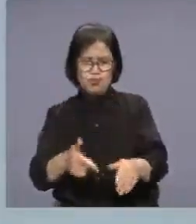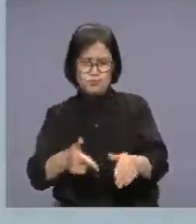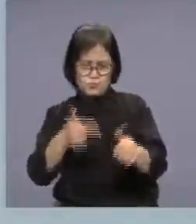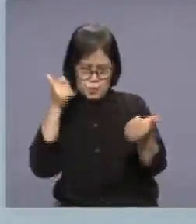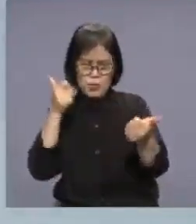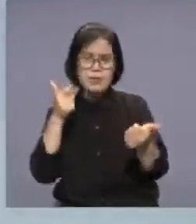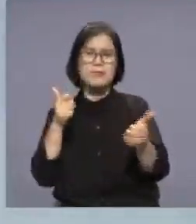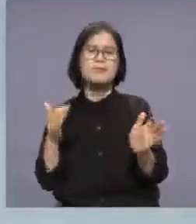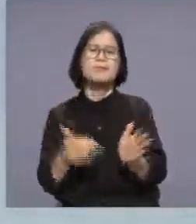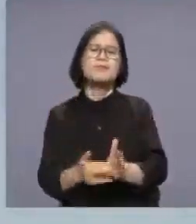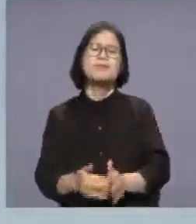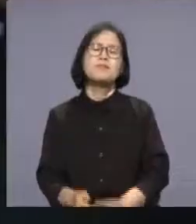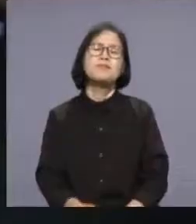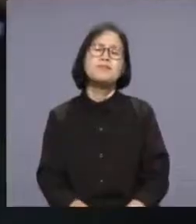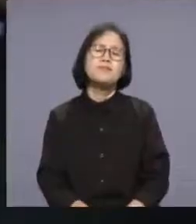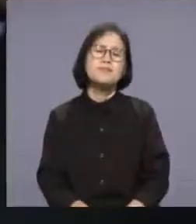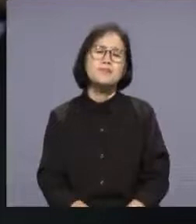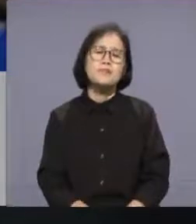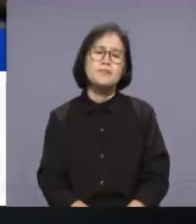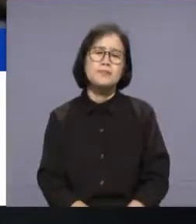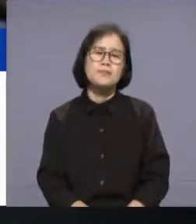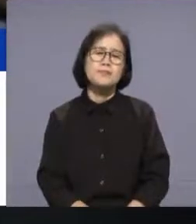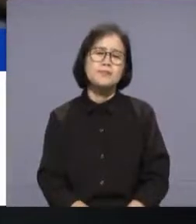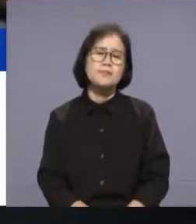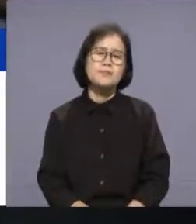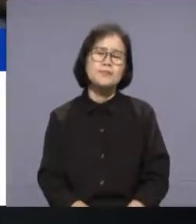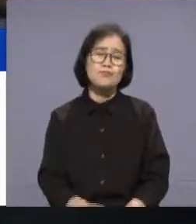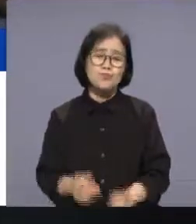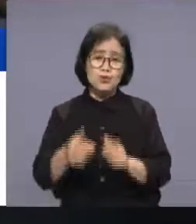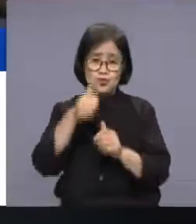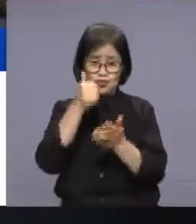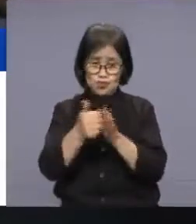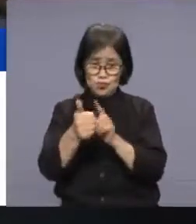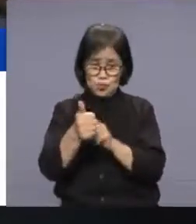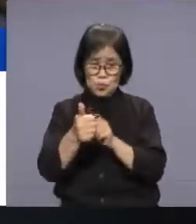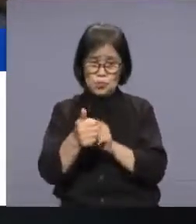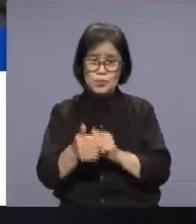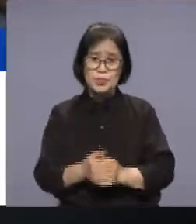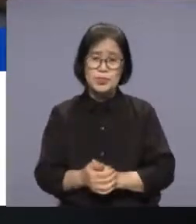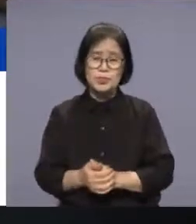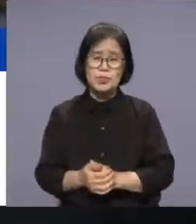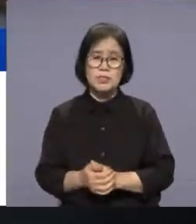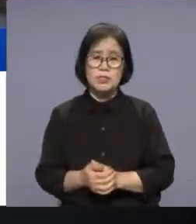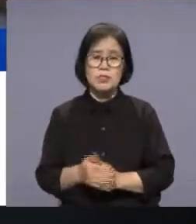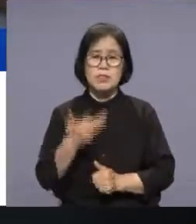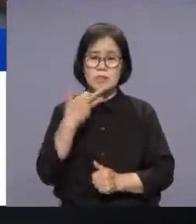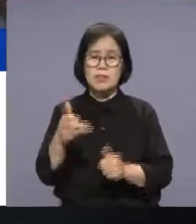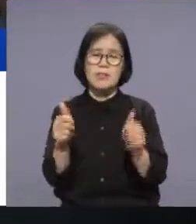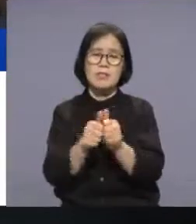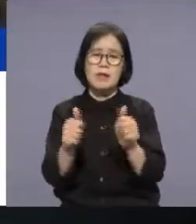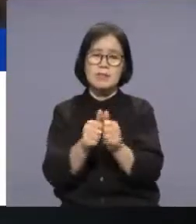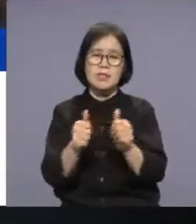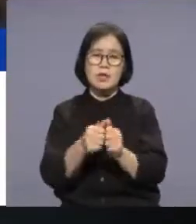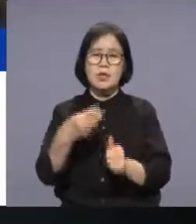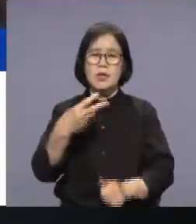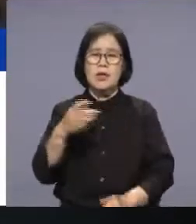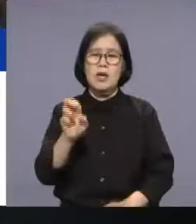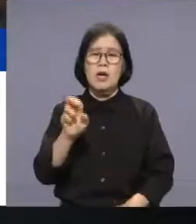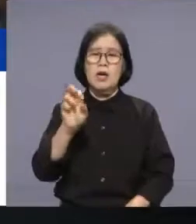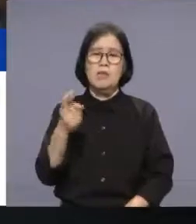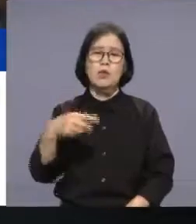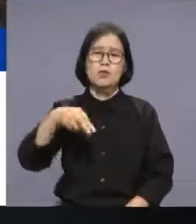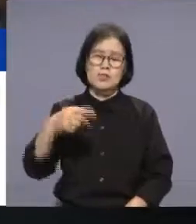즉시 사살됐습니다. The shooter was Salvador Ramos, an 18-year-old male who resided in